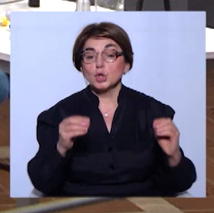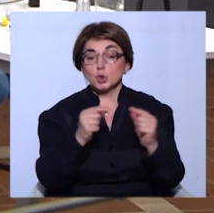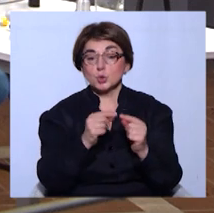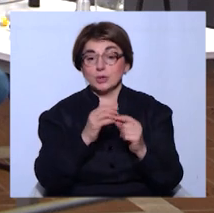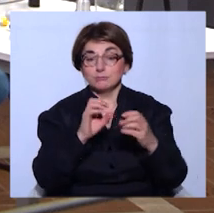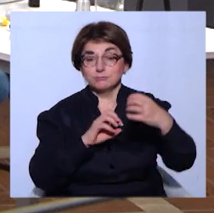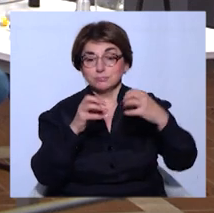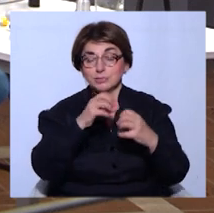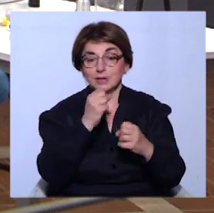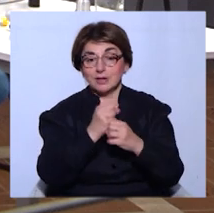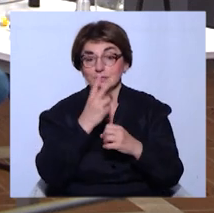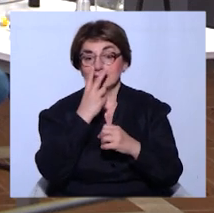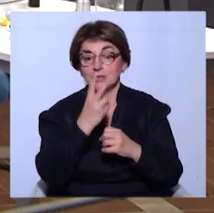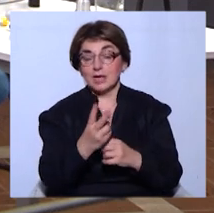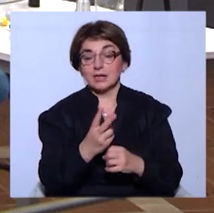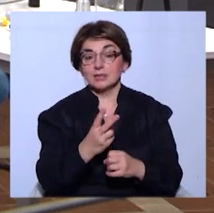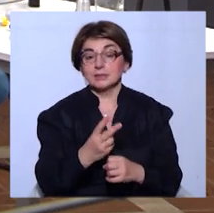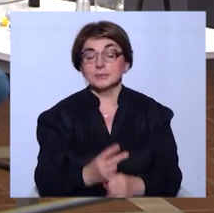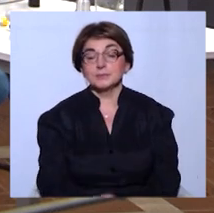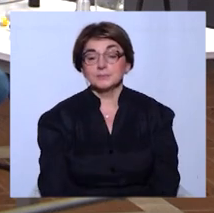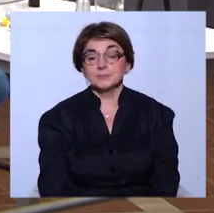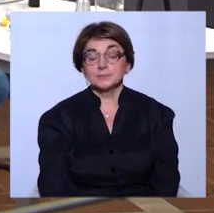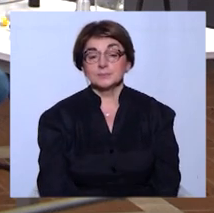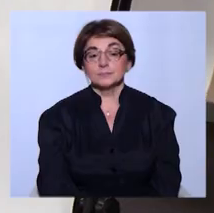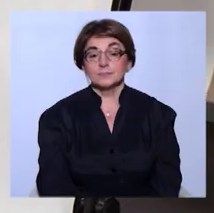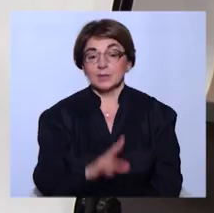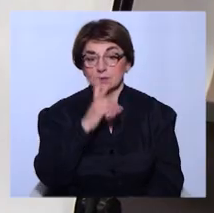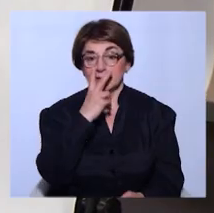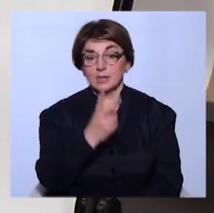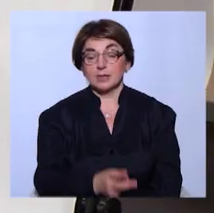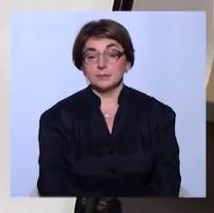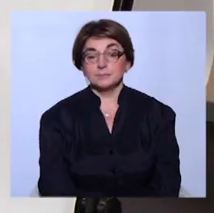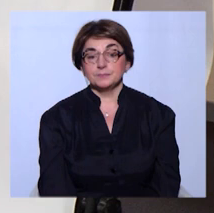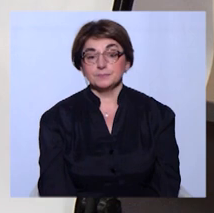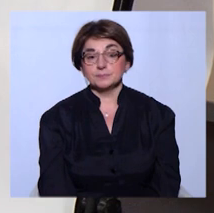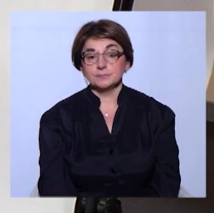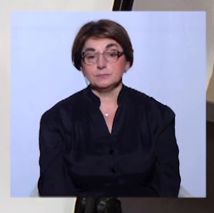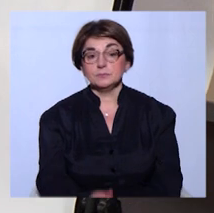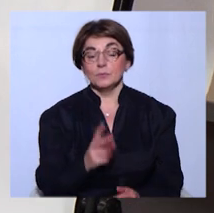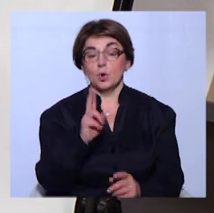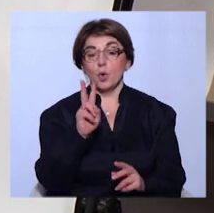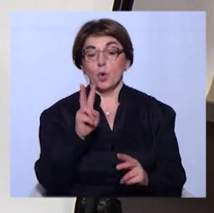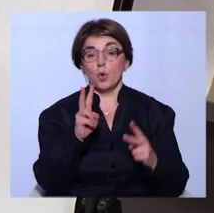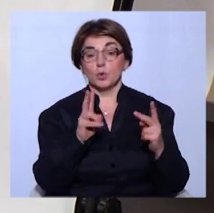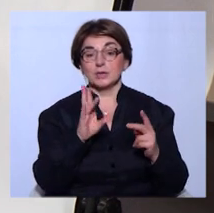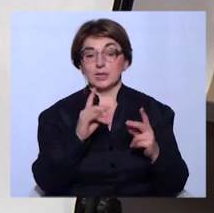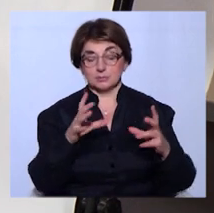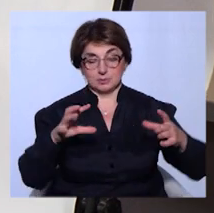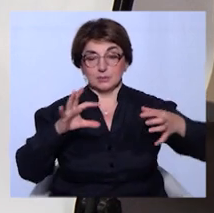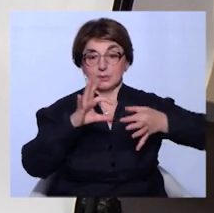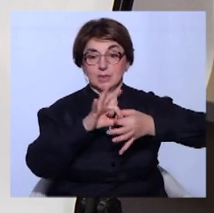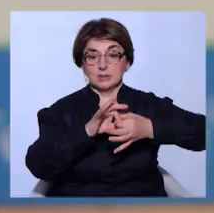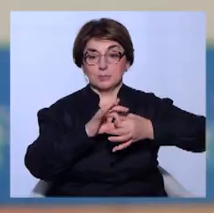და მინდა რომ შეხედო ამასაც და დაინახო ორი ნახშირბად ატომი გადაბმულია